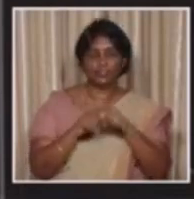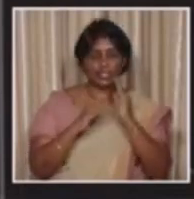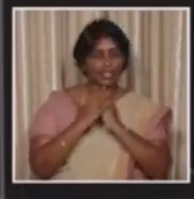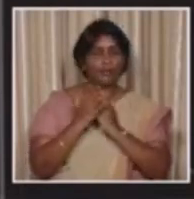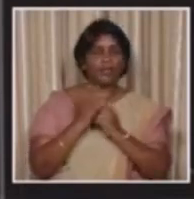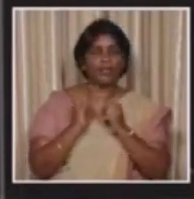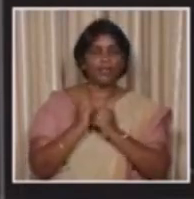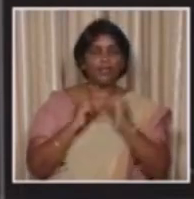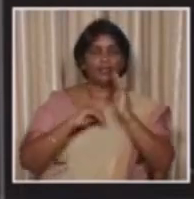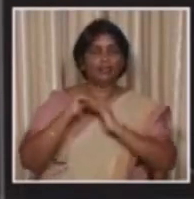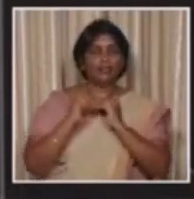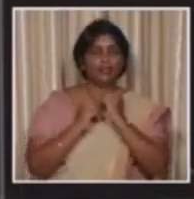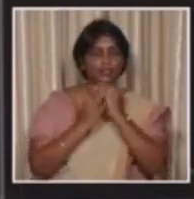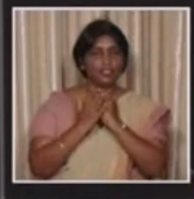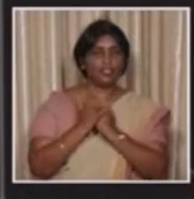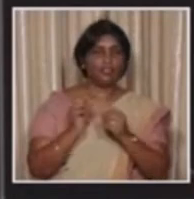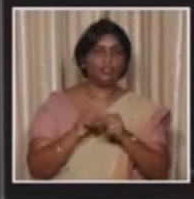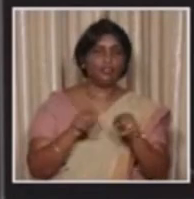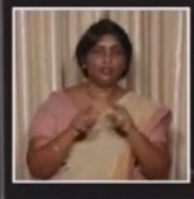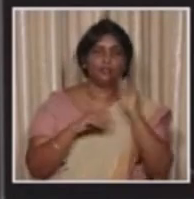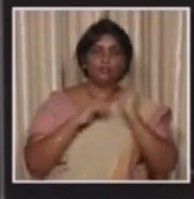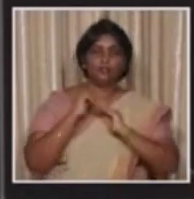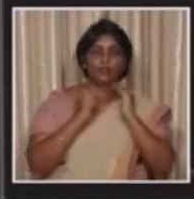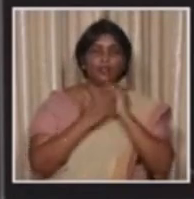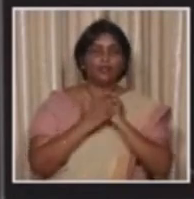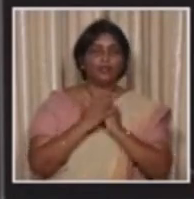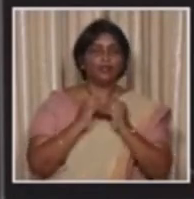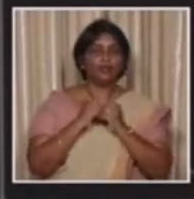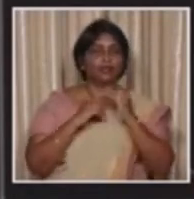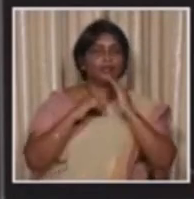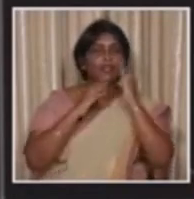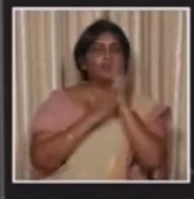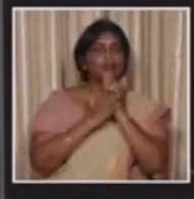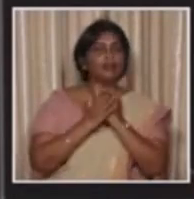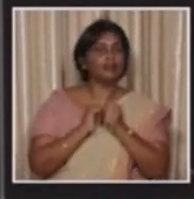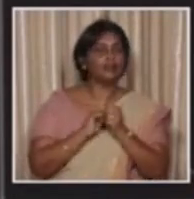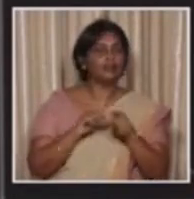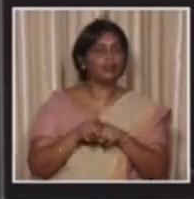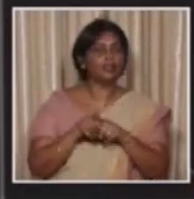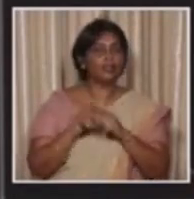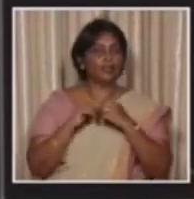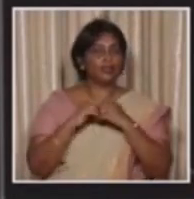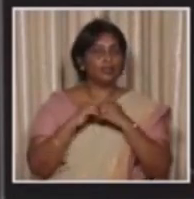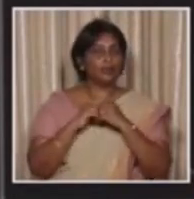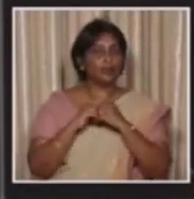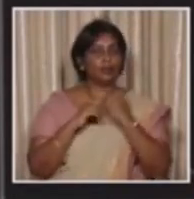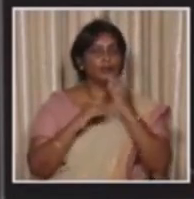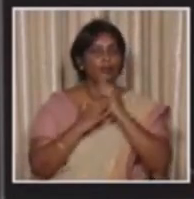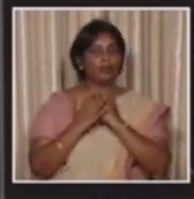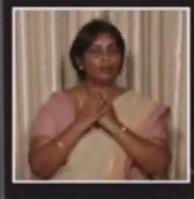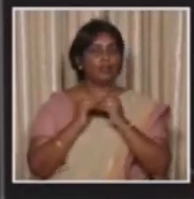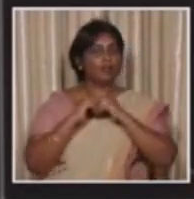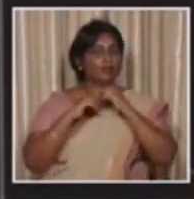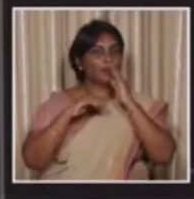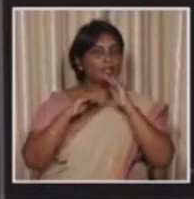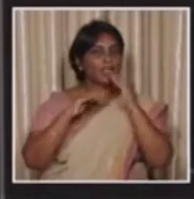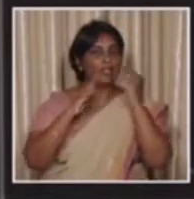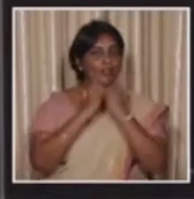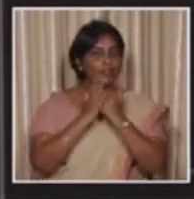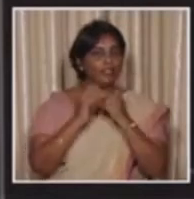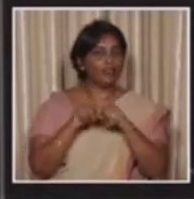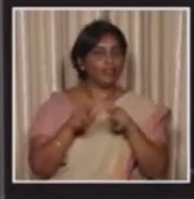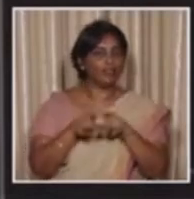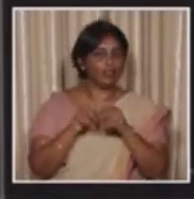வாழ்ந்து கொண்டிருக்கிறவர்கள், 5 பருமையாக வாழ்ந்து கொண்டிருக்கிறவர்களை அவர்களை தோட்டத்தை விட்டு வெளியேற்றுவதோ அல்லது வீடுகளை விட்டு வெளியேற்றுவதோ உண்மையாக